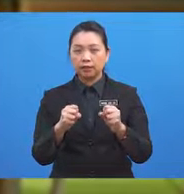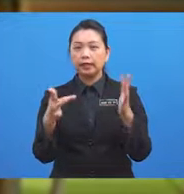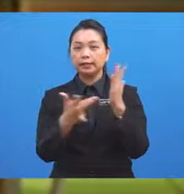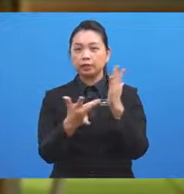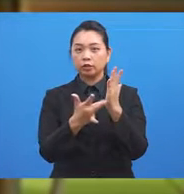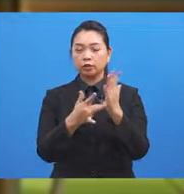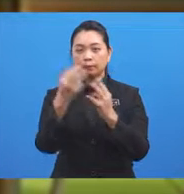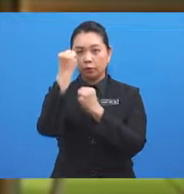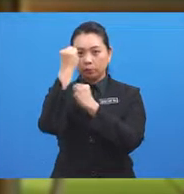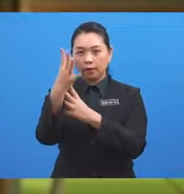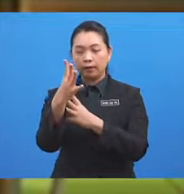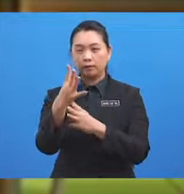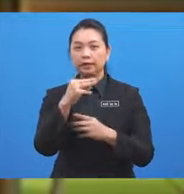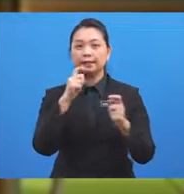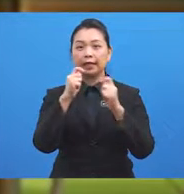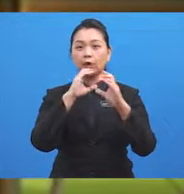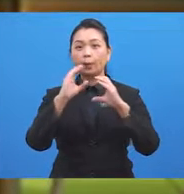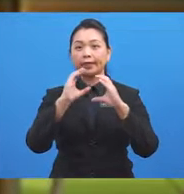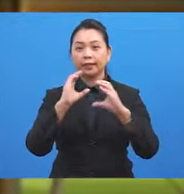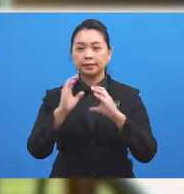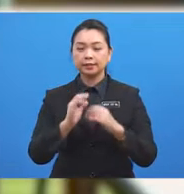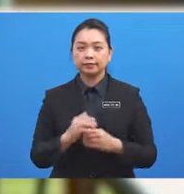maklumat dan telekomunikasi.